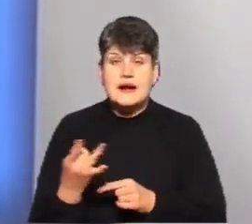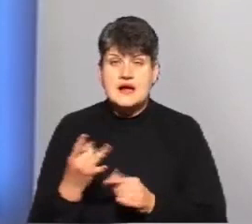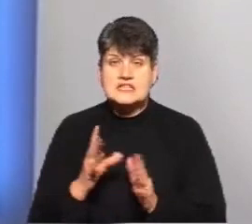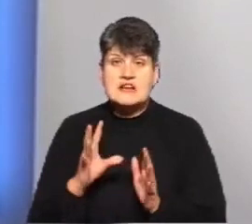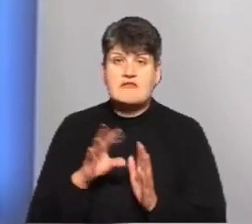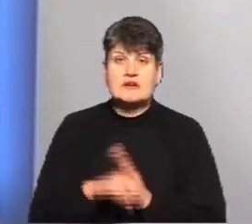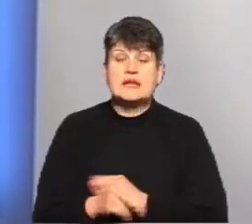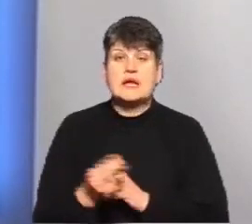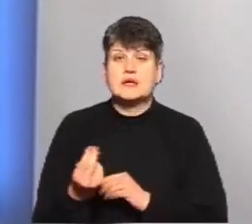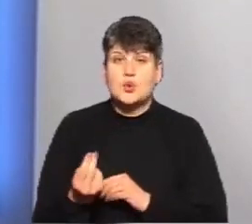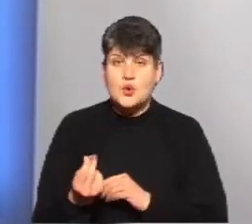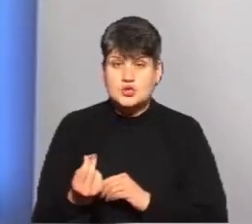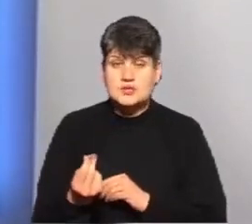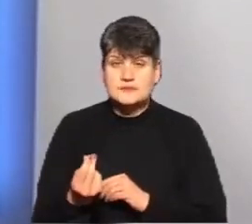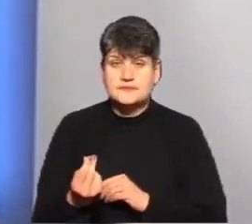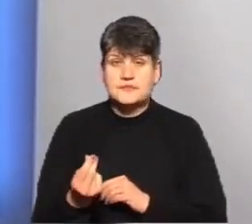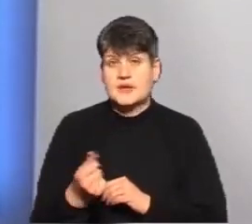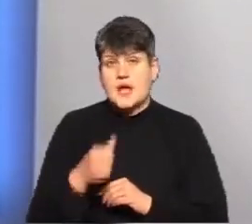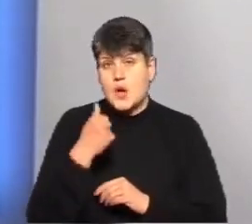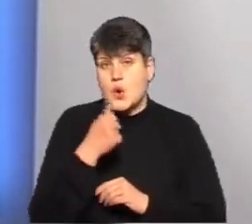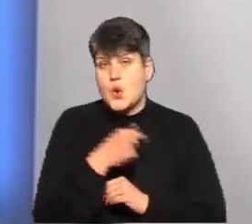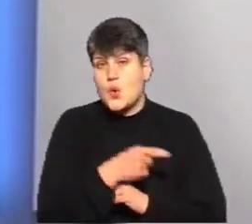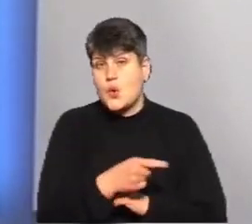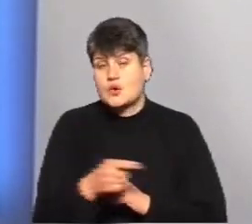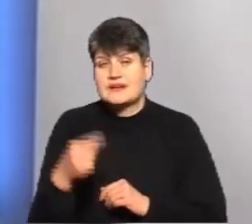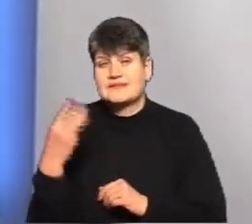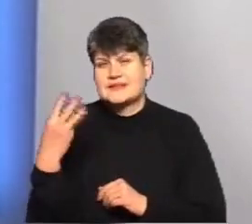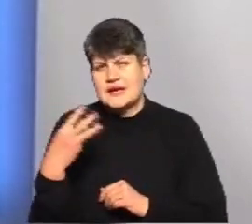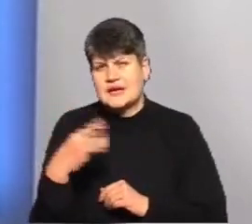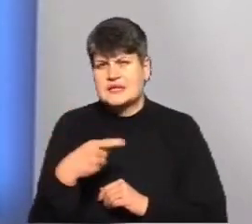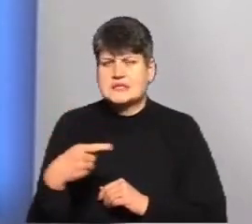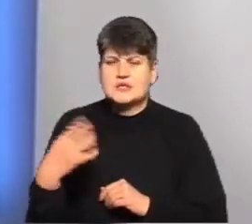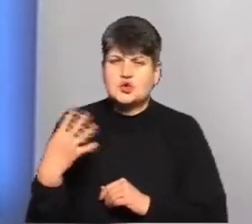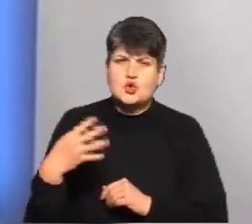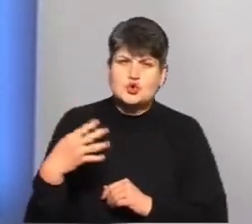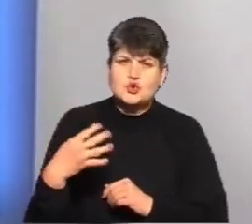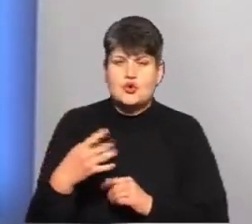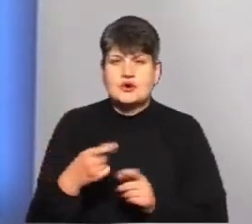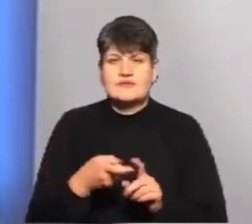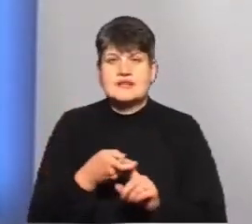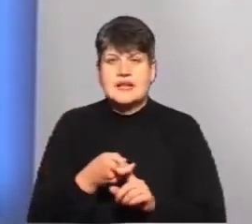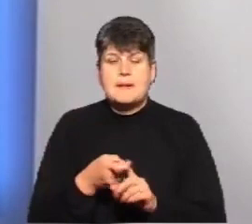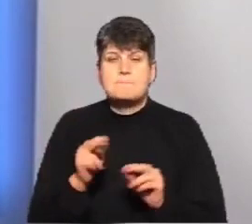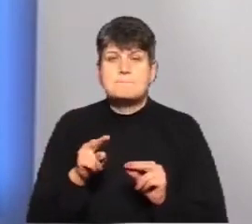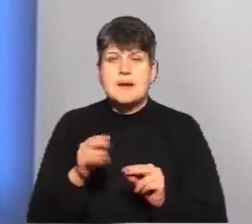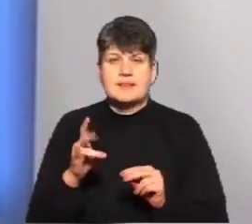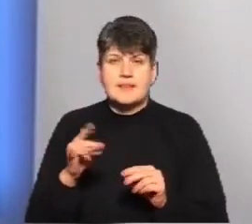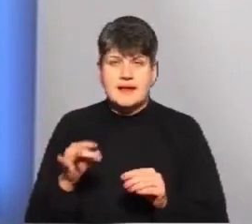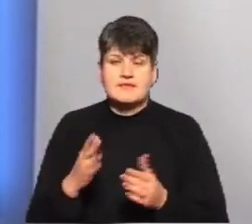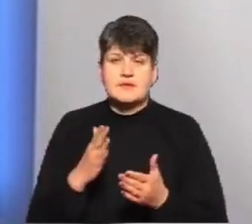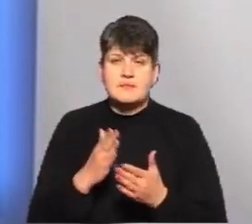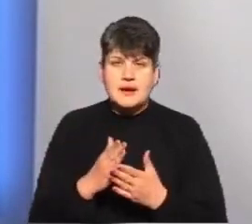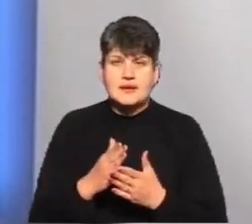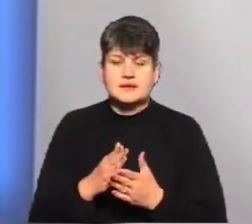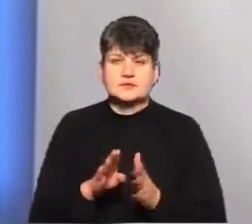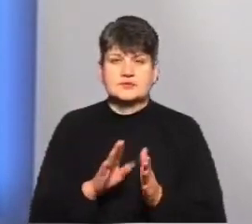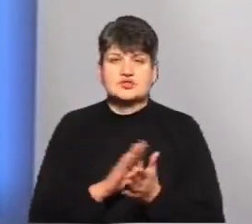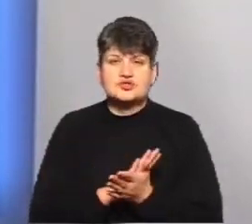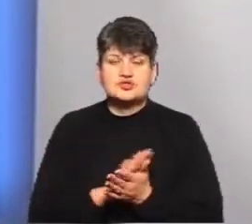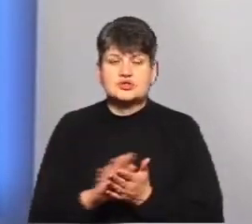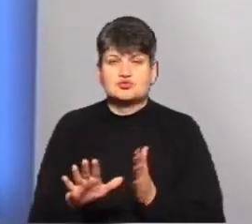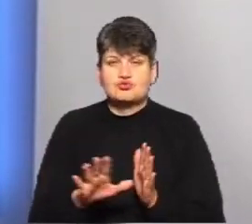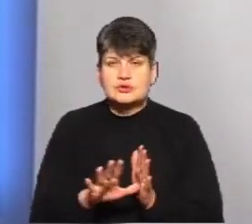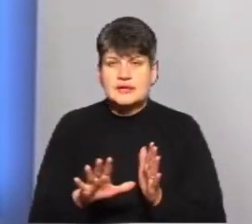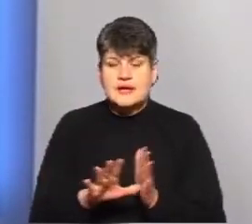і років 30-40, залежно від тих панелей, які встановлюються, ви маєте дармову чисту енергію, яка сама